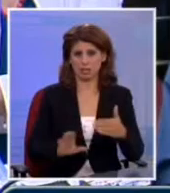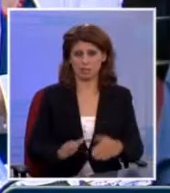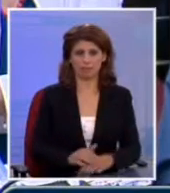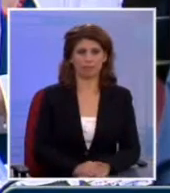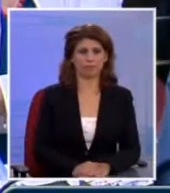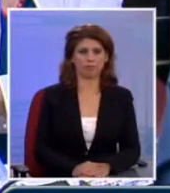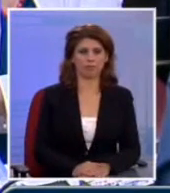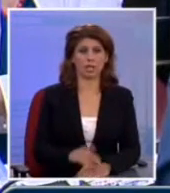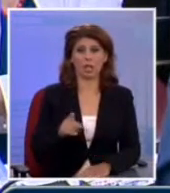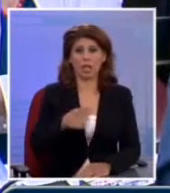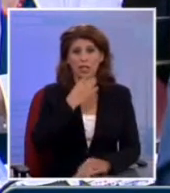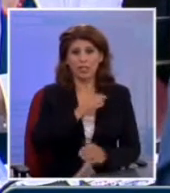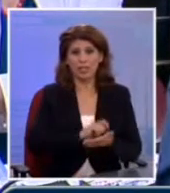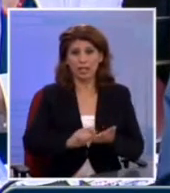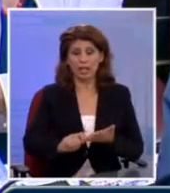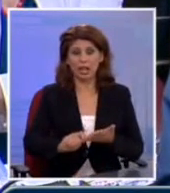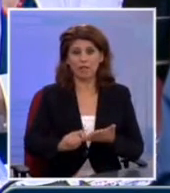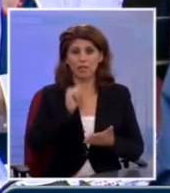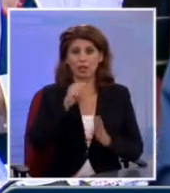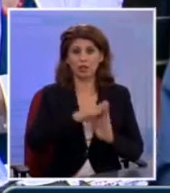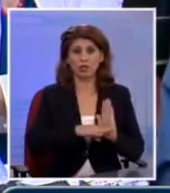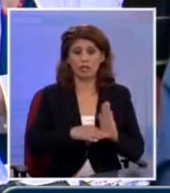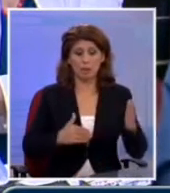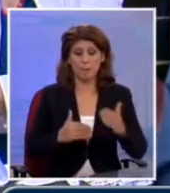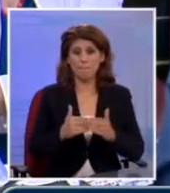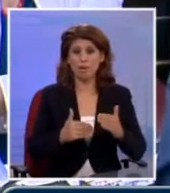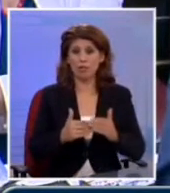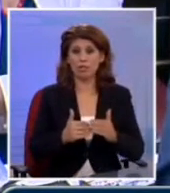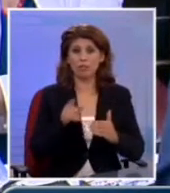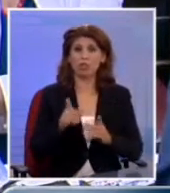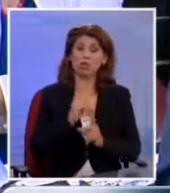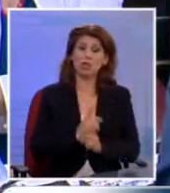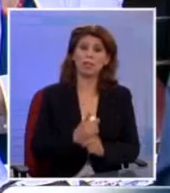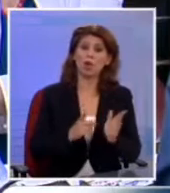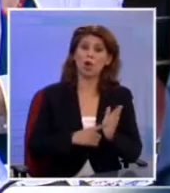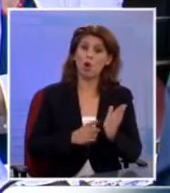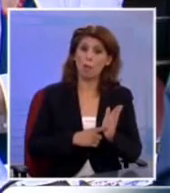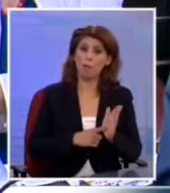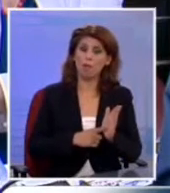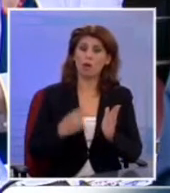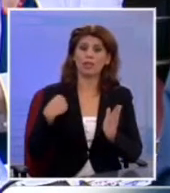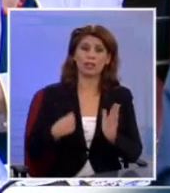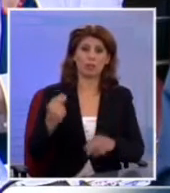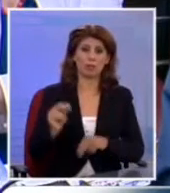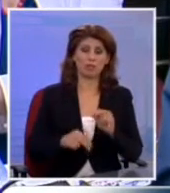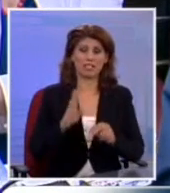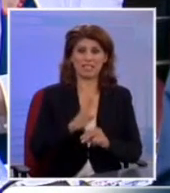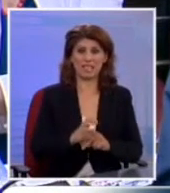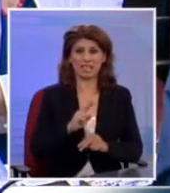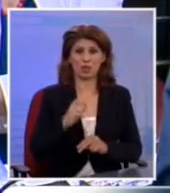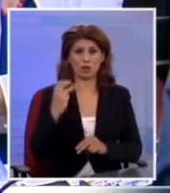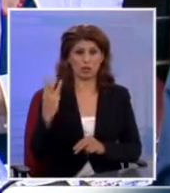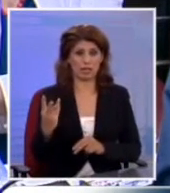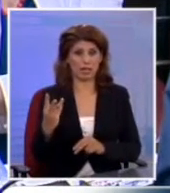Δεν καθορίζει το Σύνταγμα προθεσμίες, καθορίζεται στον ειδικό νόμο για το δημοψήφισμα, στον